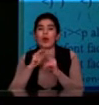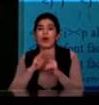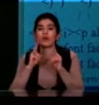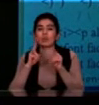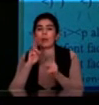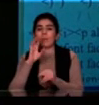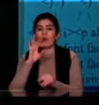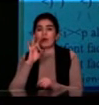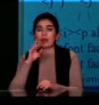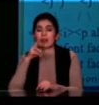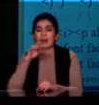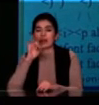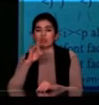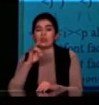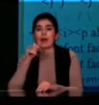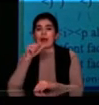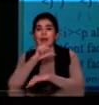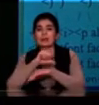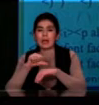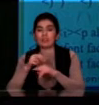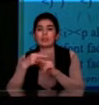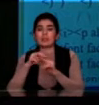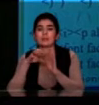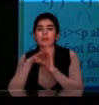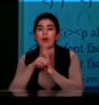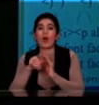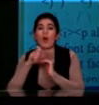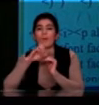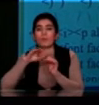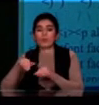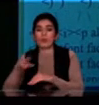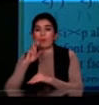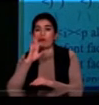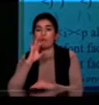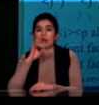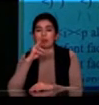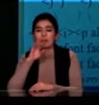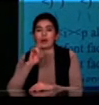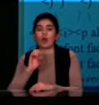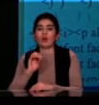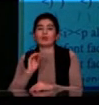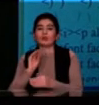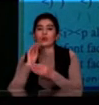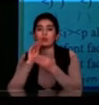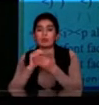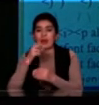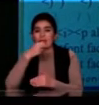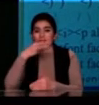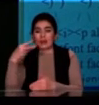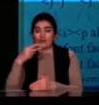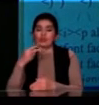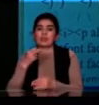атрибутом border, граница. После border ставится знак равно